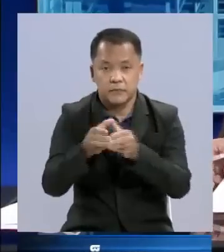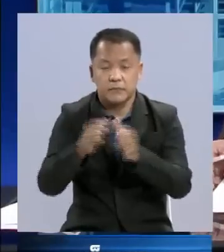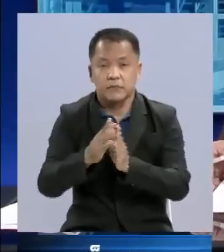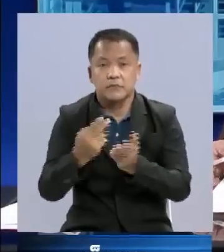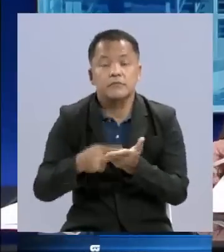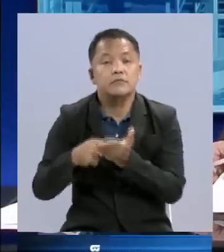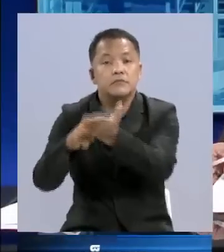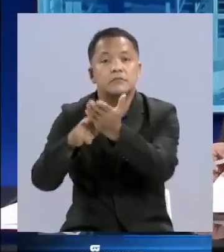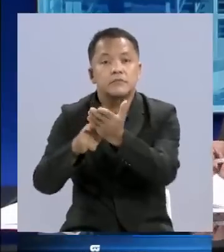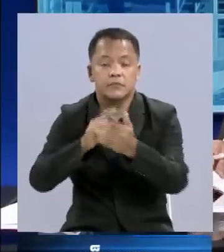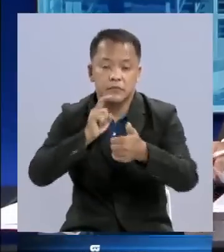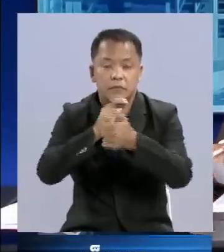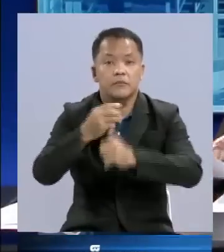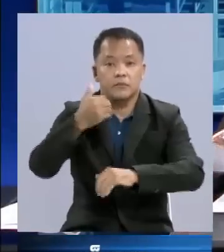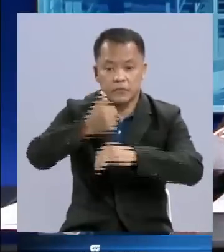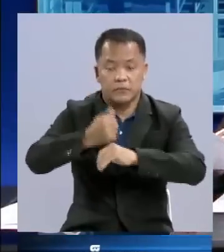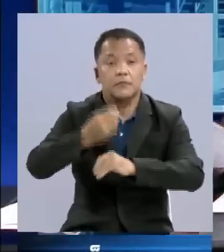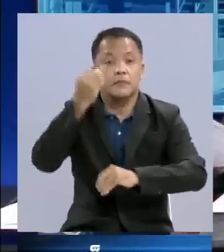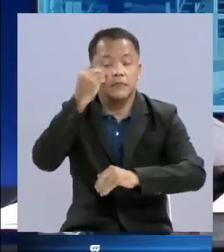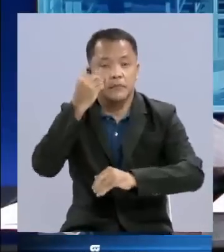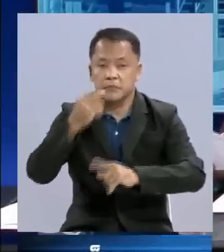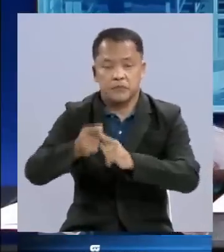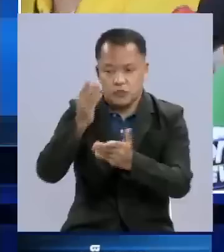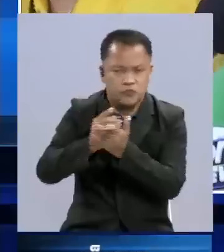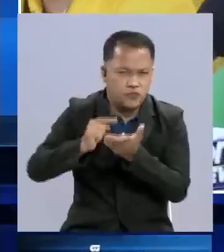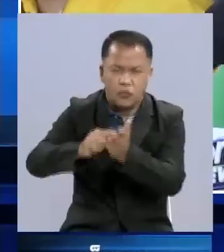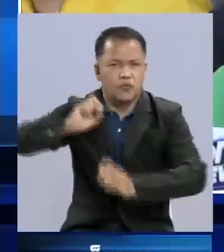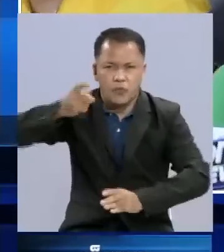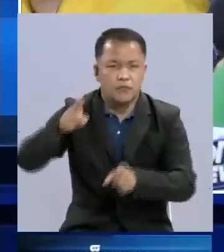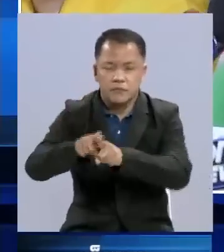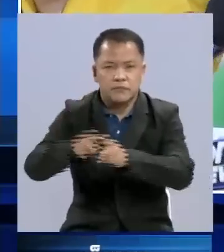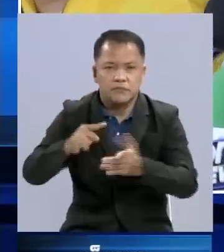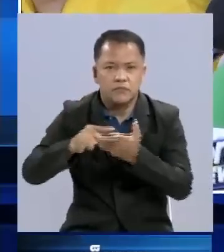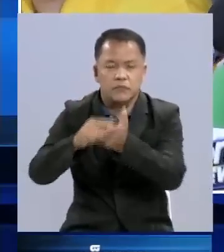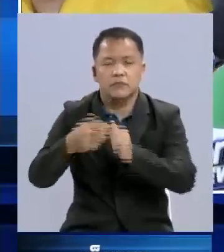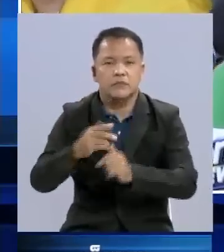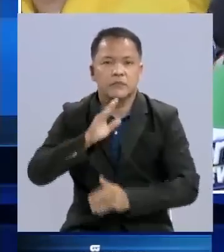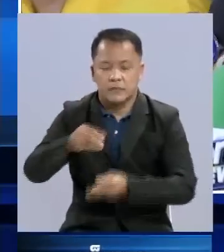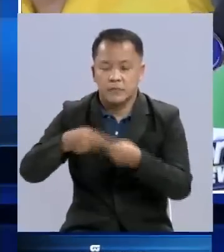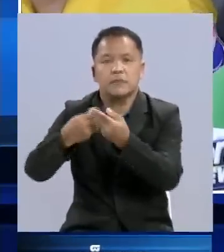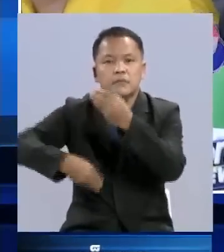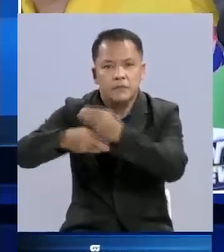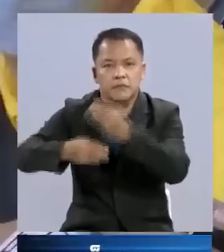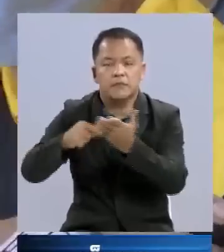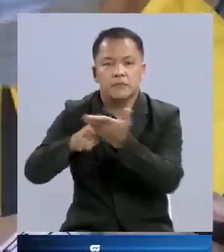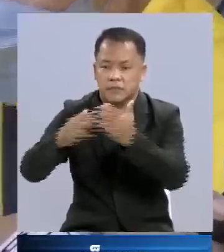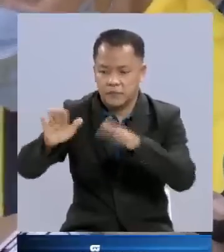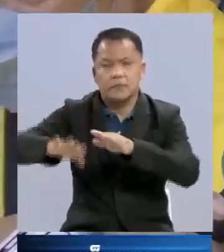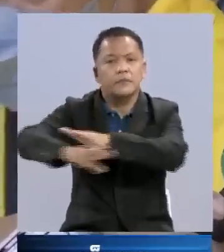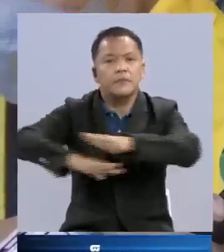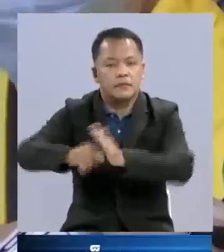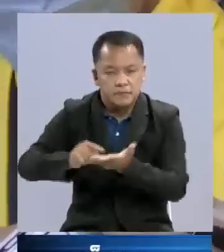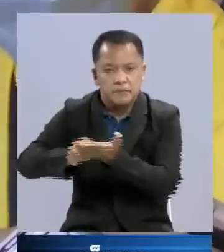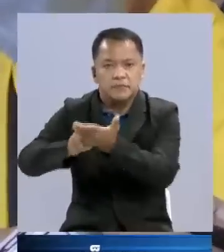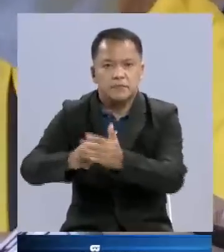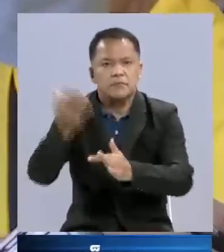ยื่นให้สอบคุณพิธาคุณเรืองไกรไม่หยุดนะฮะวันนี้คุณเรืองไกรก็จะไปให้ข้อมูลยื่นเอกสารเพิ่มอีก